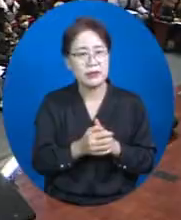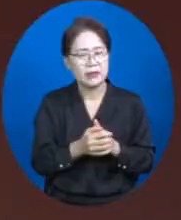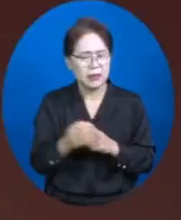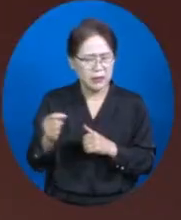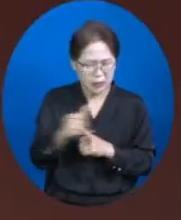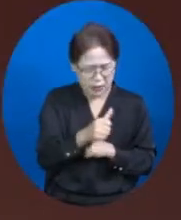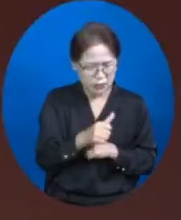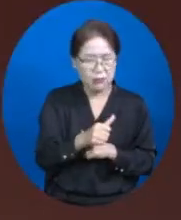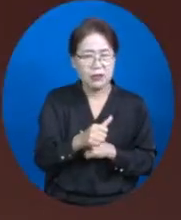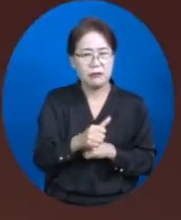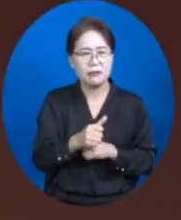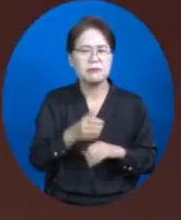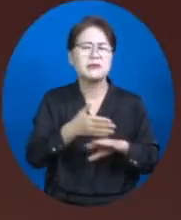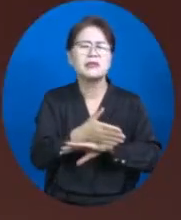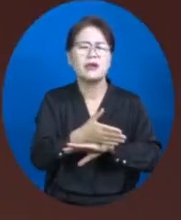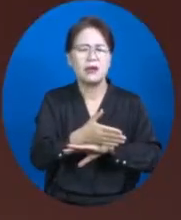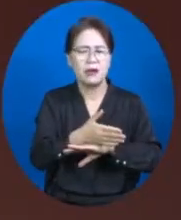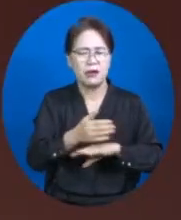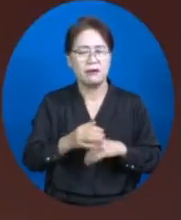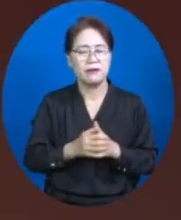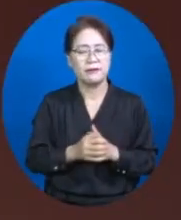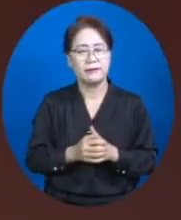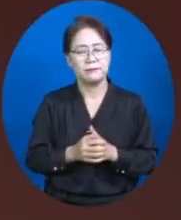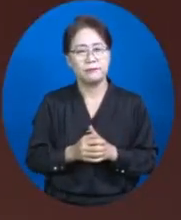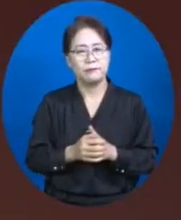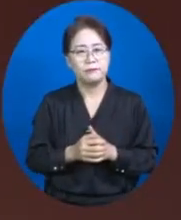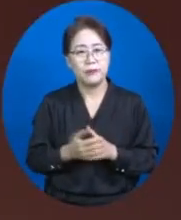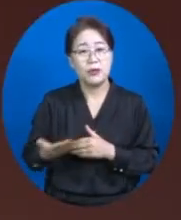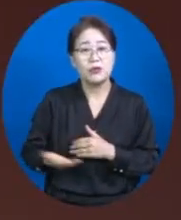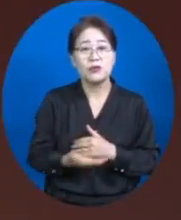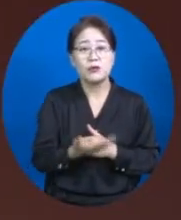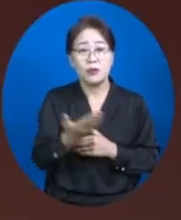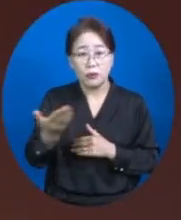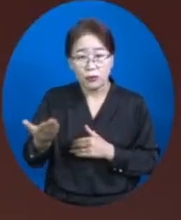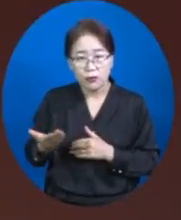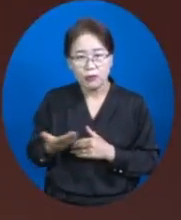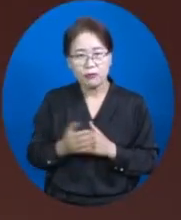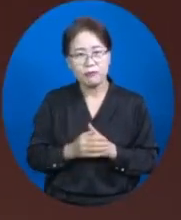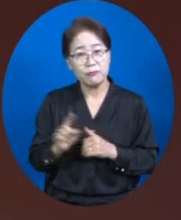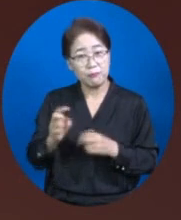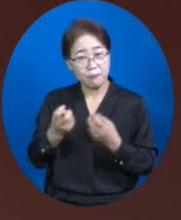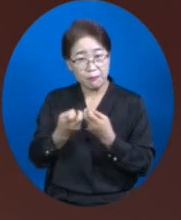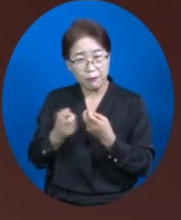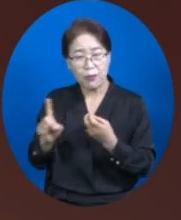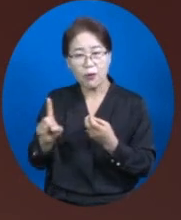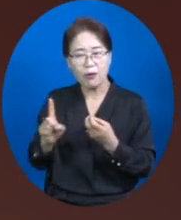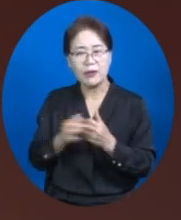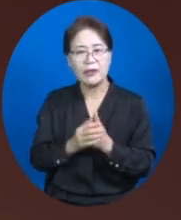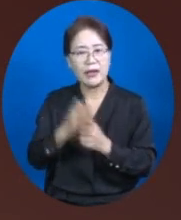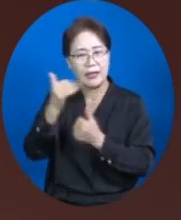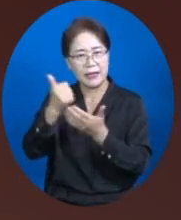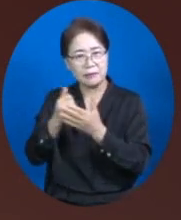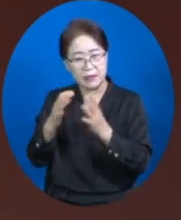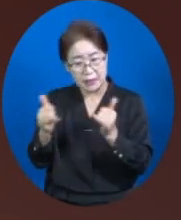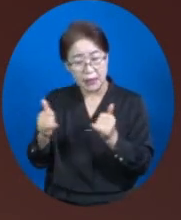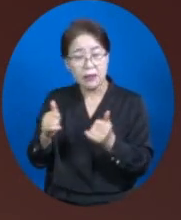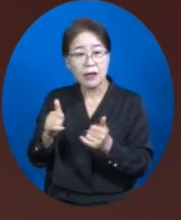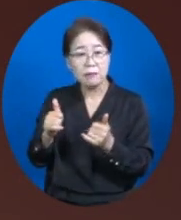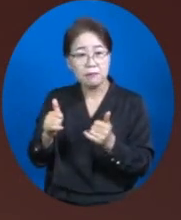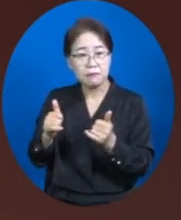신속히 날아가 버린다는 거야 여러분 그러니까 여러분 우리 어떻게 해야 되죠 하나님의 사람인